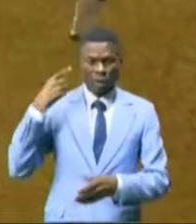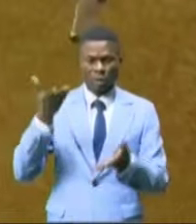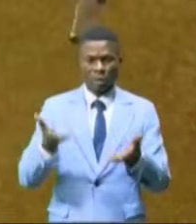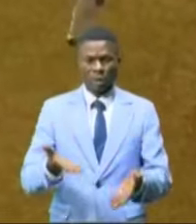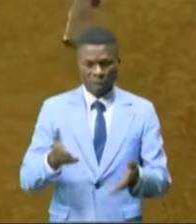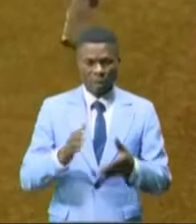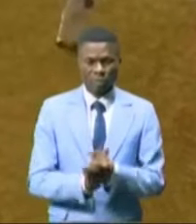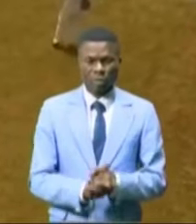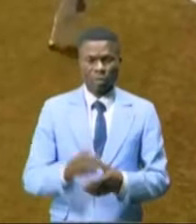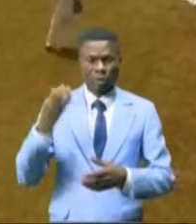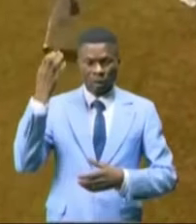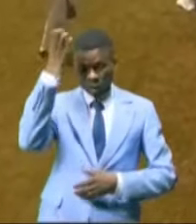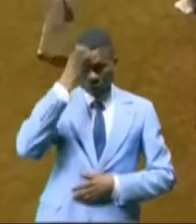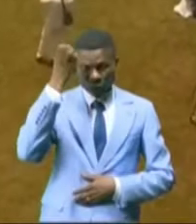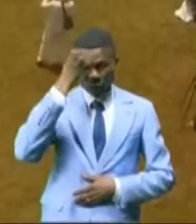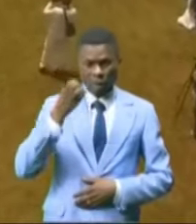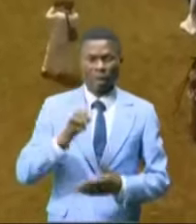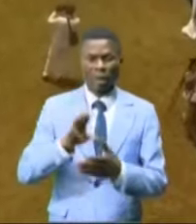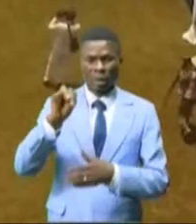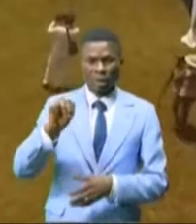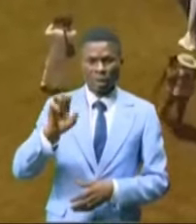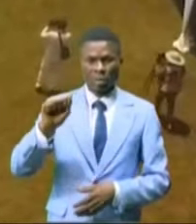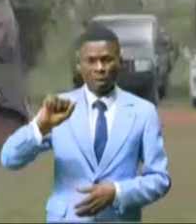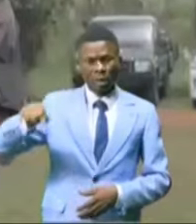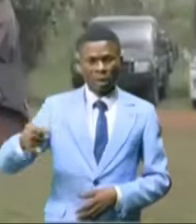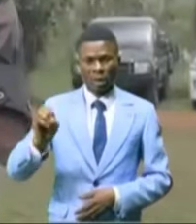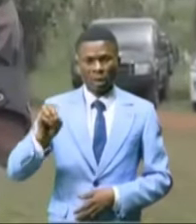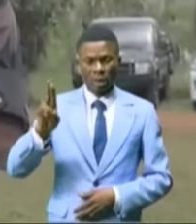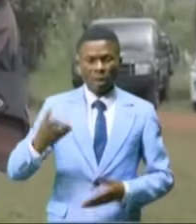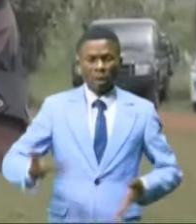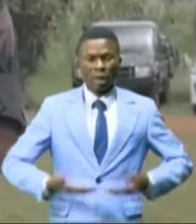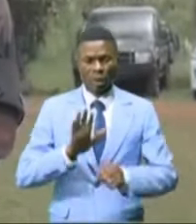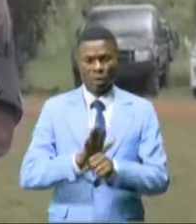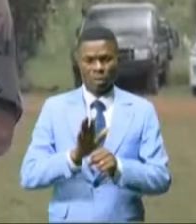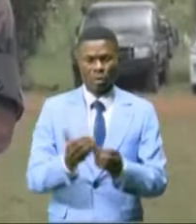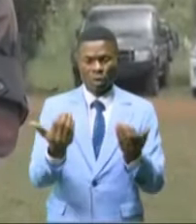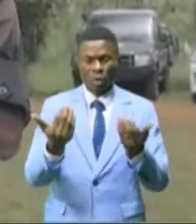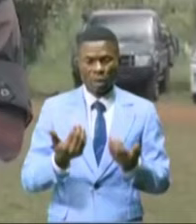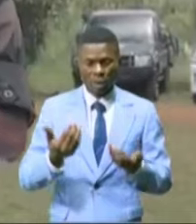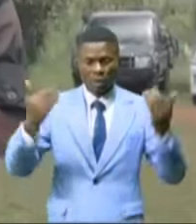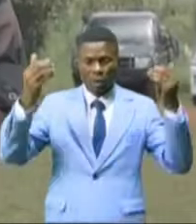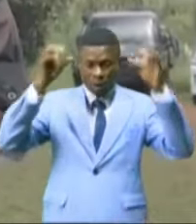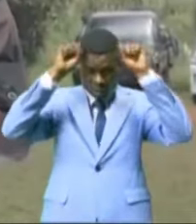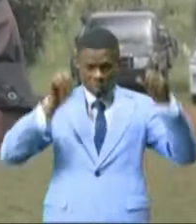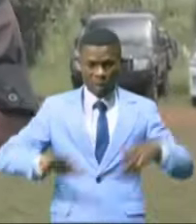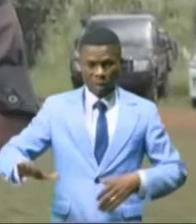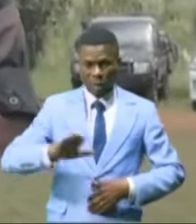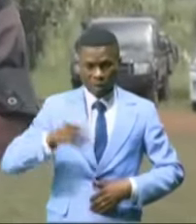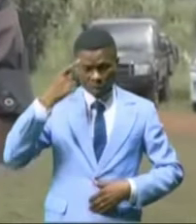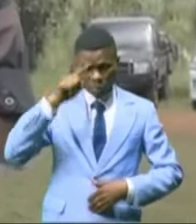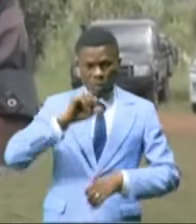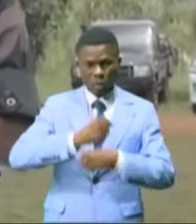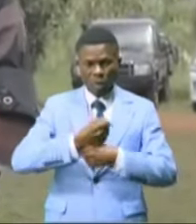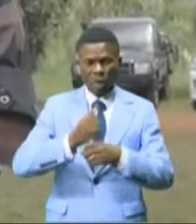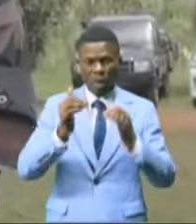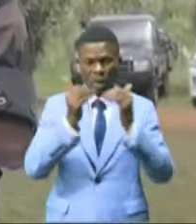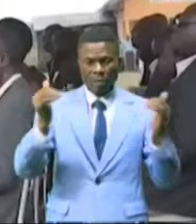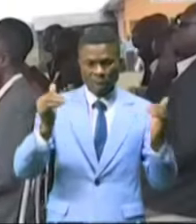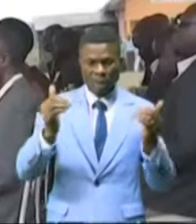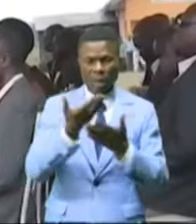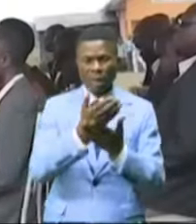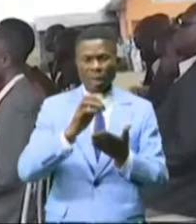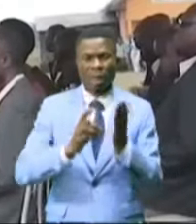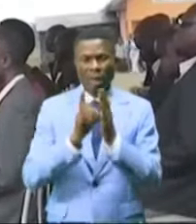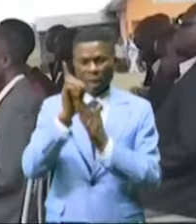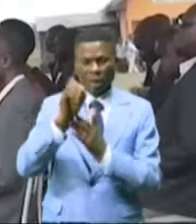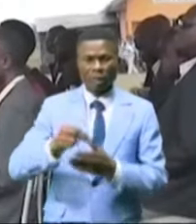Le général-major Peter Chirimwami Kuba a salué la volonté de l'autorité suprême pour le rétablissement de la paix et le développement du Nord